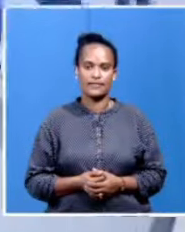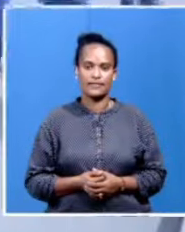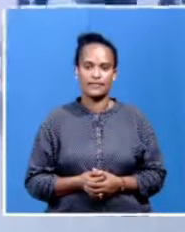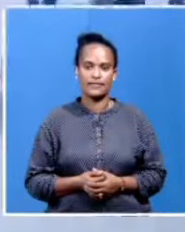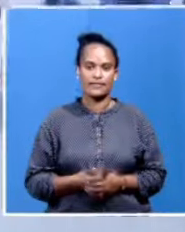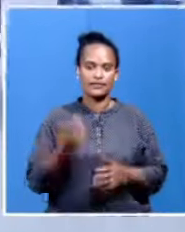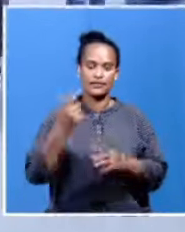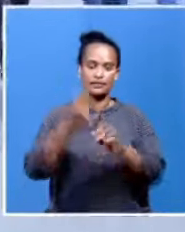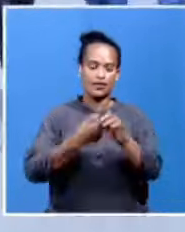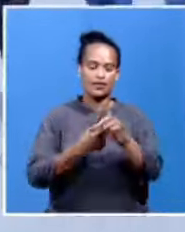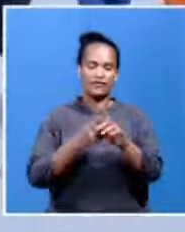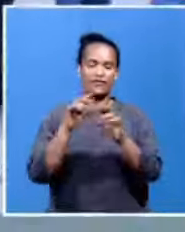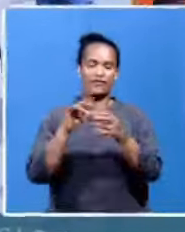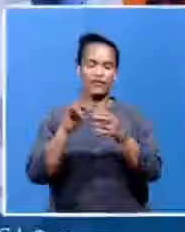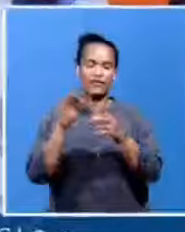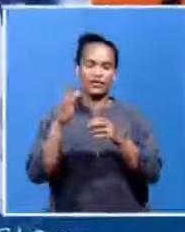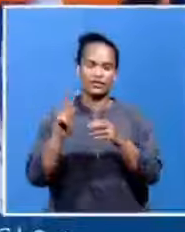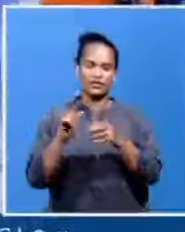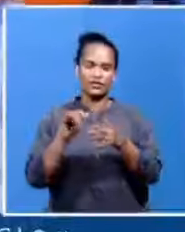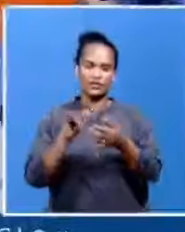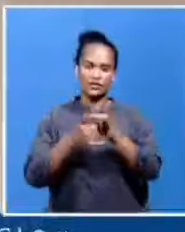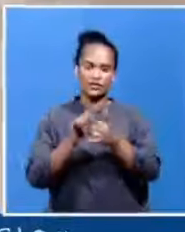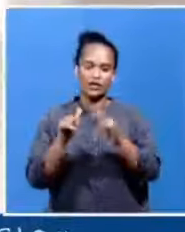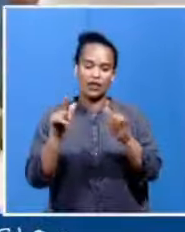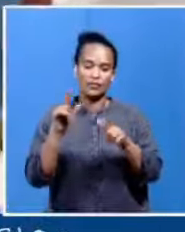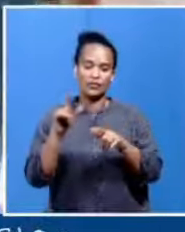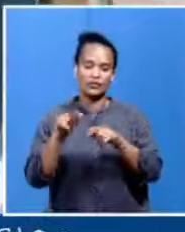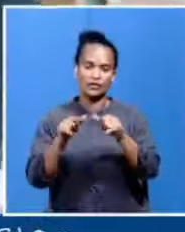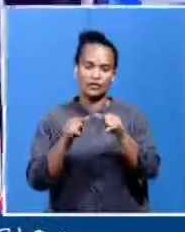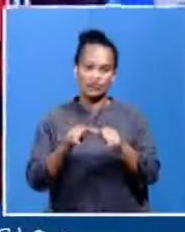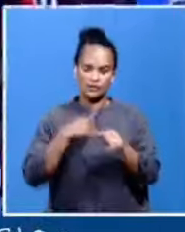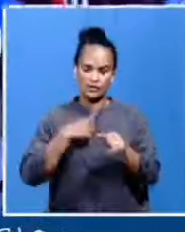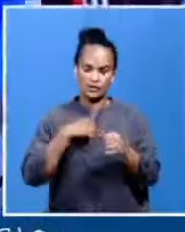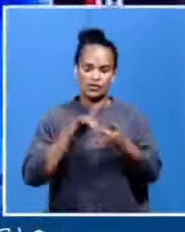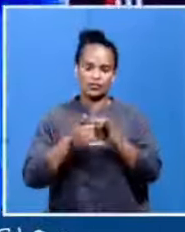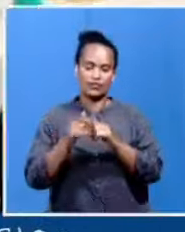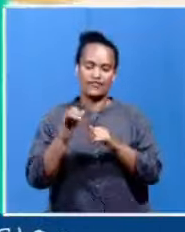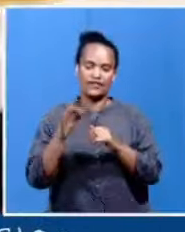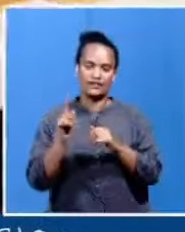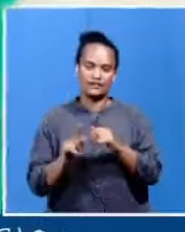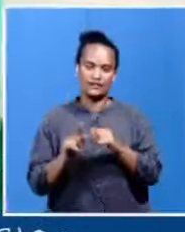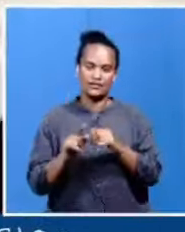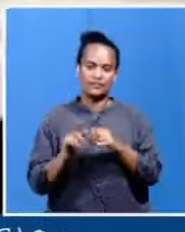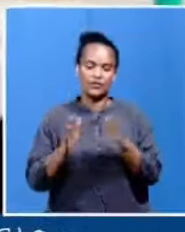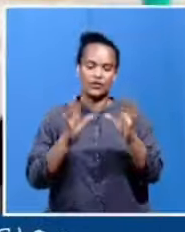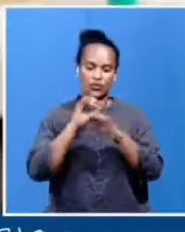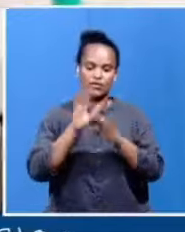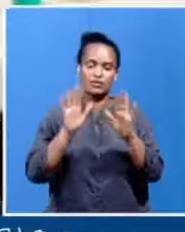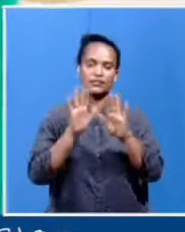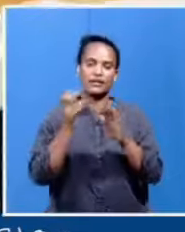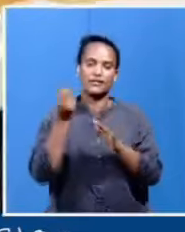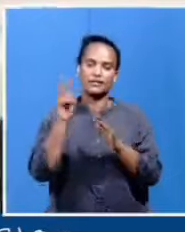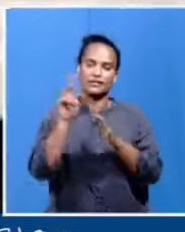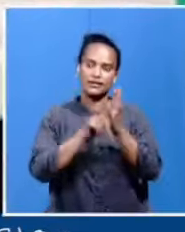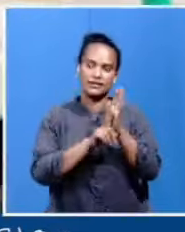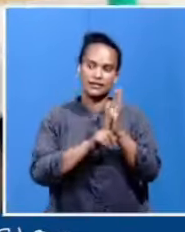قد ما وار حبيل مس فيدرشن أتليتيكس تقرا ودر عبي ويان مكار وعلى زعسر ناتنا سبورت إيفنت مدلوات وقاقين نعلى تسنبت عسر تغلطن